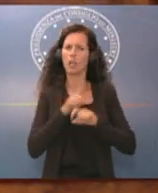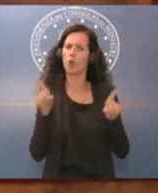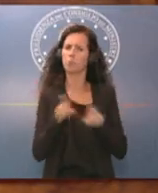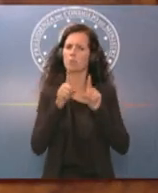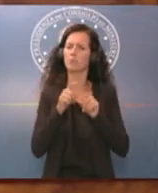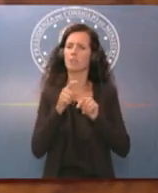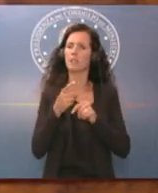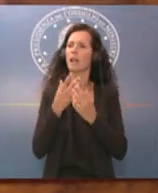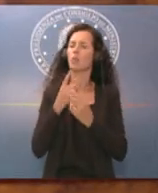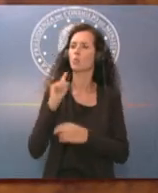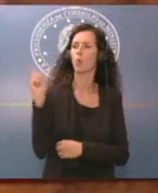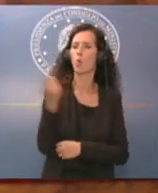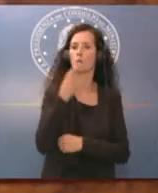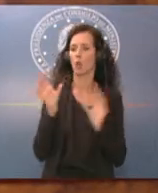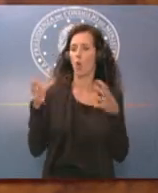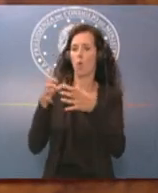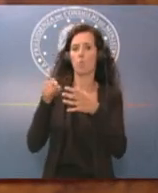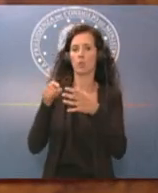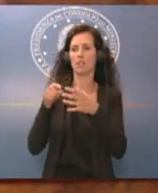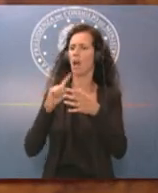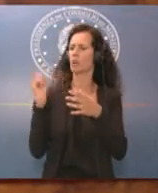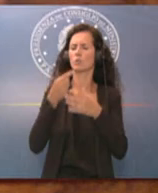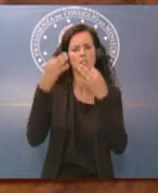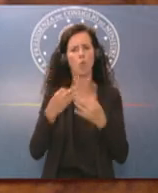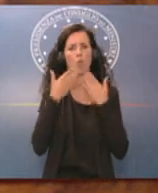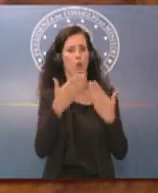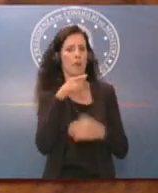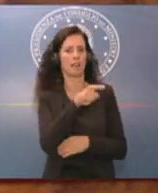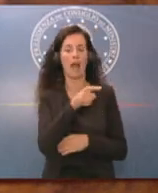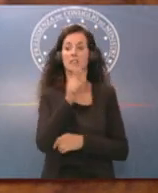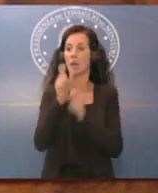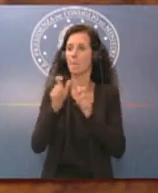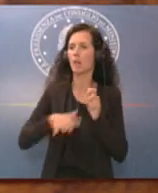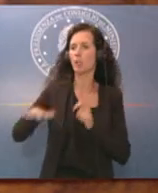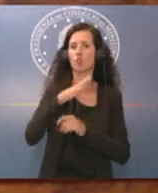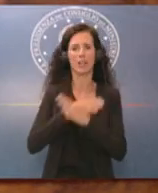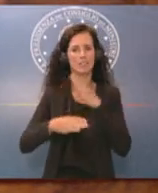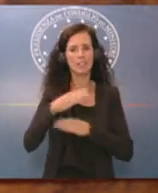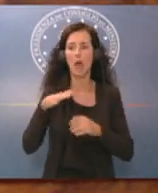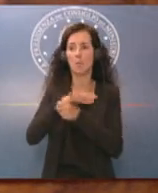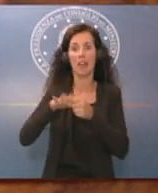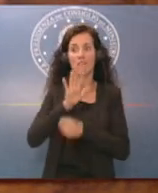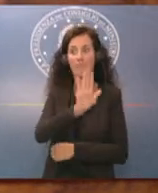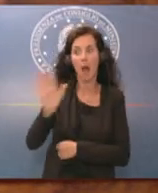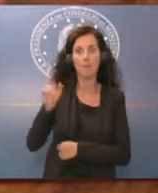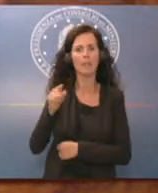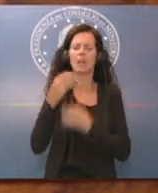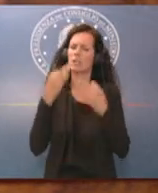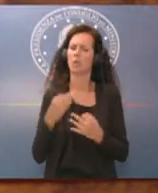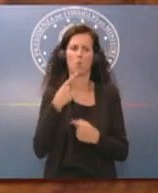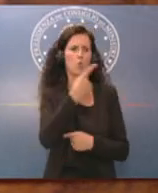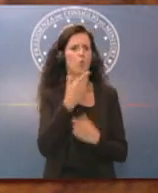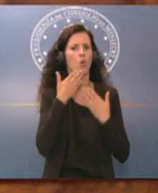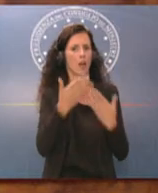parte di tutta la nostra comunità, da tutte le persone con disabilità, le loro famiglie, per poter